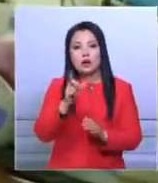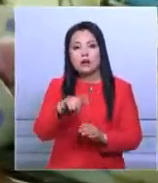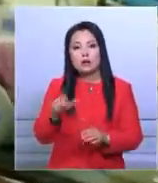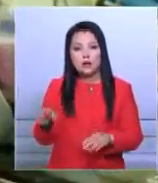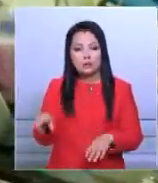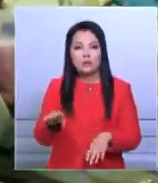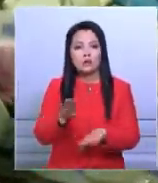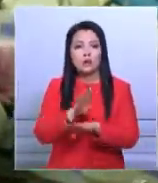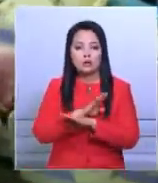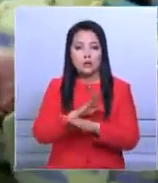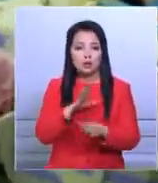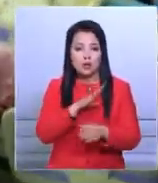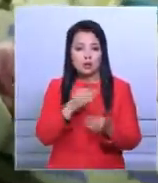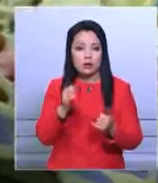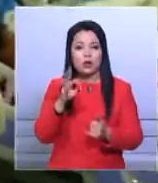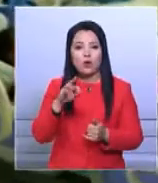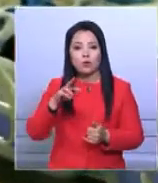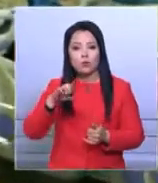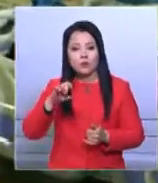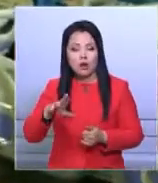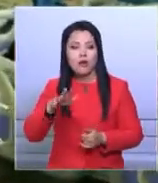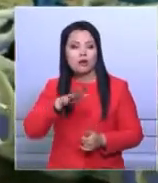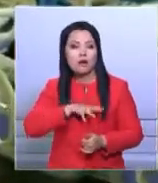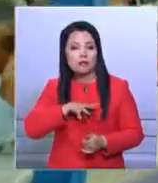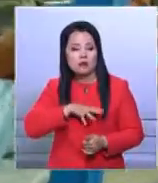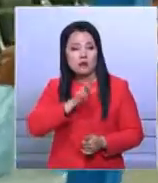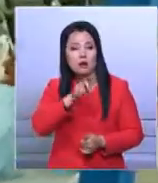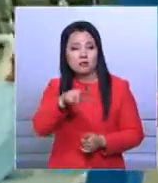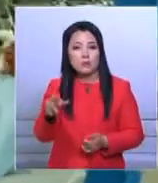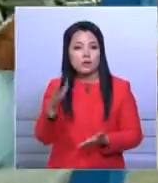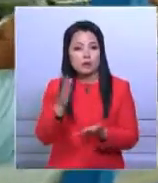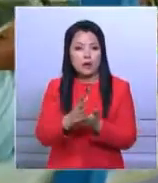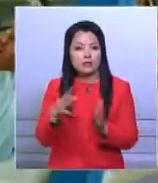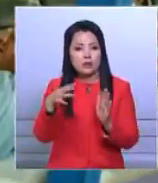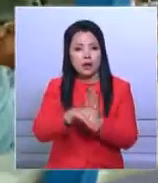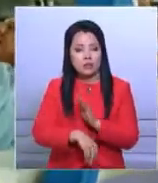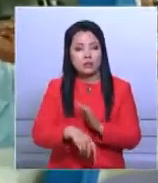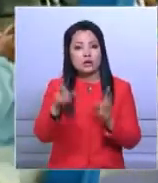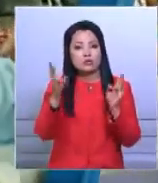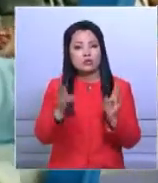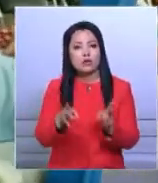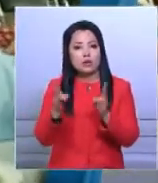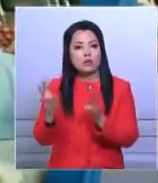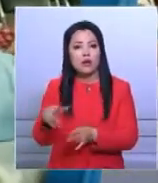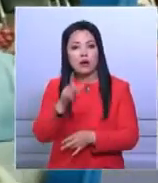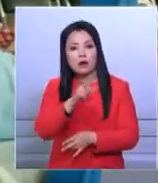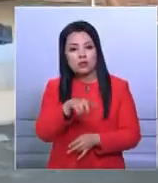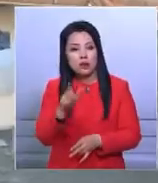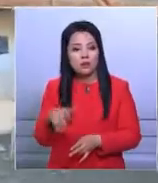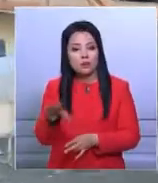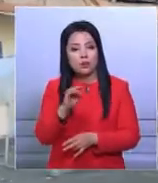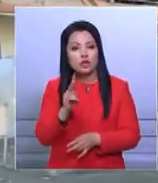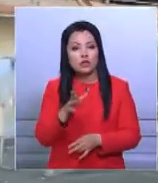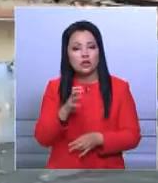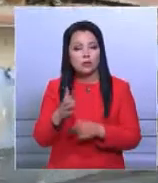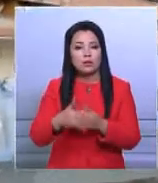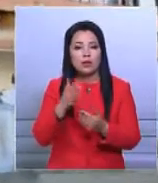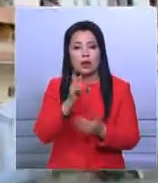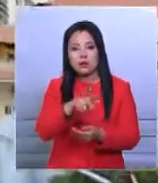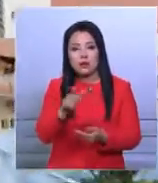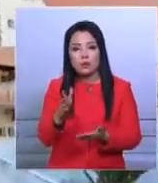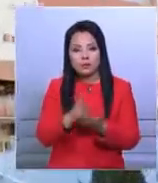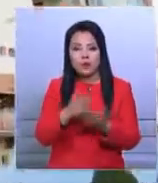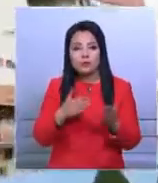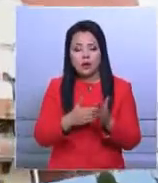жұмған. Қаралы тізімде Колумбия мен Канада азаматтары бар. Ал жараланғандардың саны 2500-нан асады. Жүздеген тұрғын үсті-түссіз